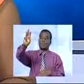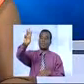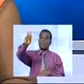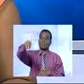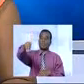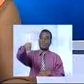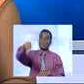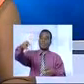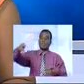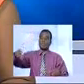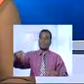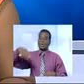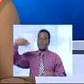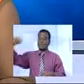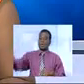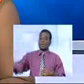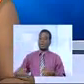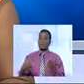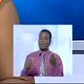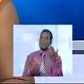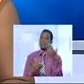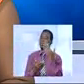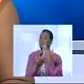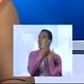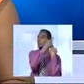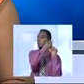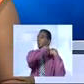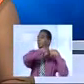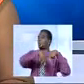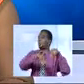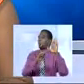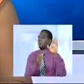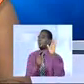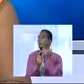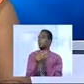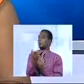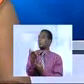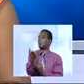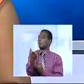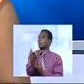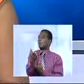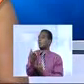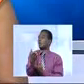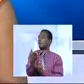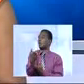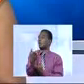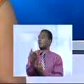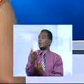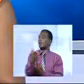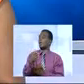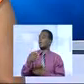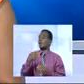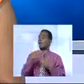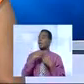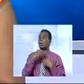Journée internationale de la femme. La ville de Grand Bassam, vous le savez, est un exemple